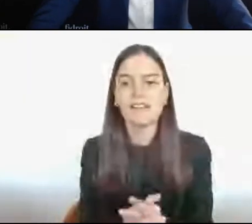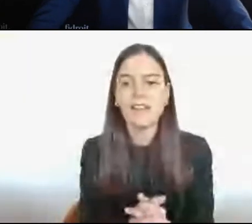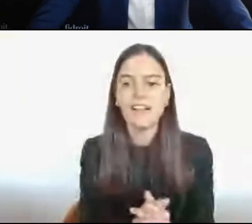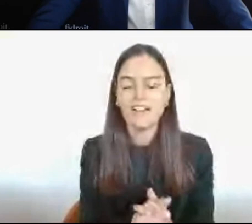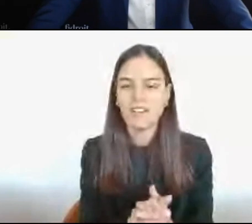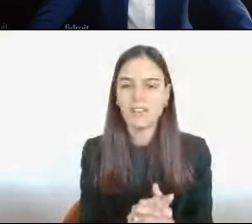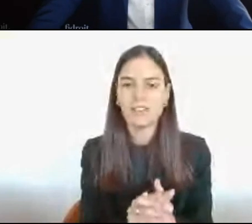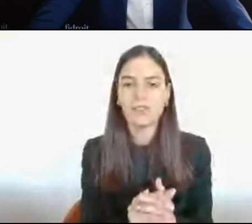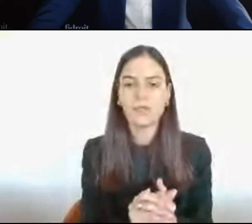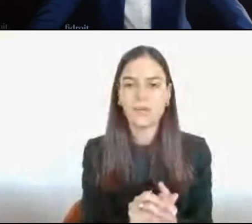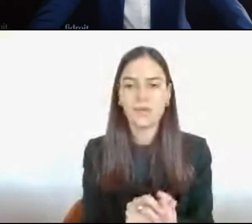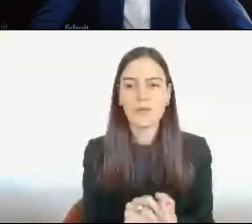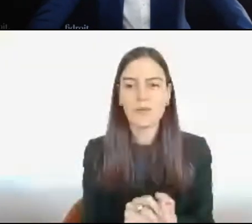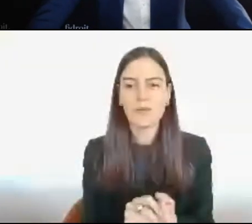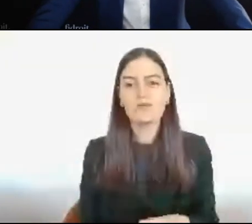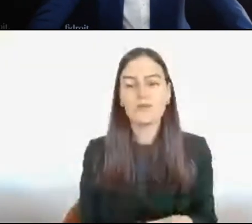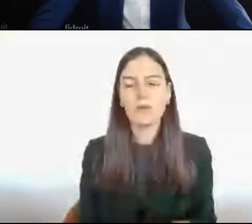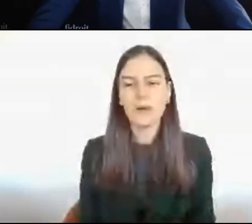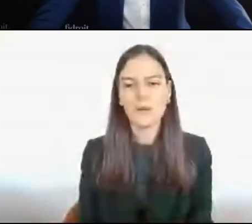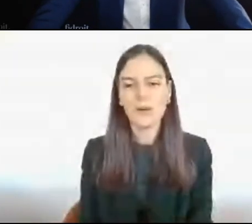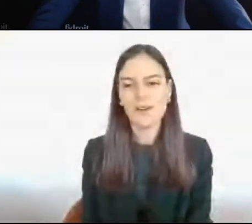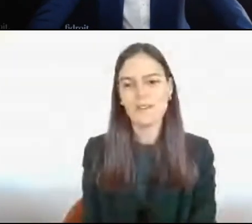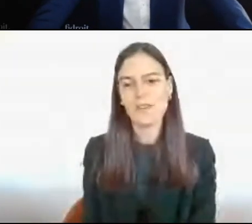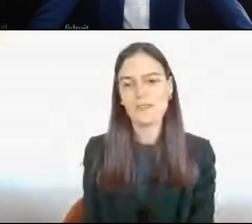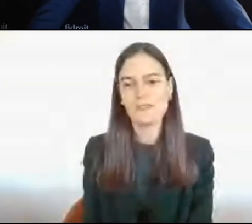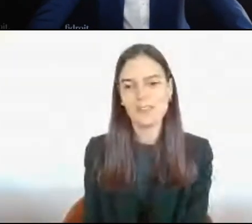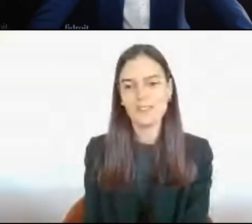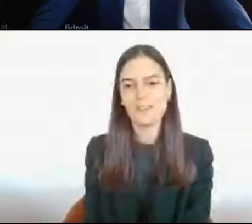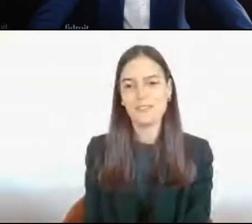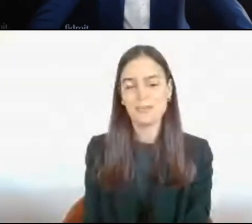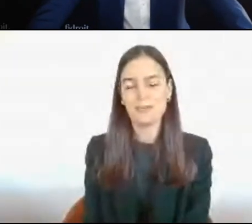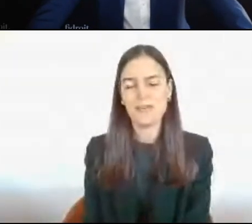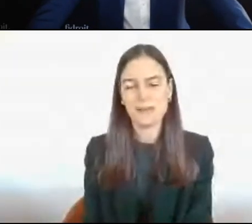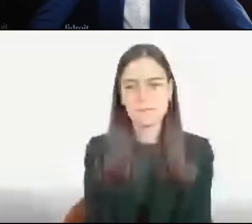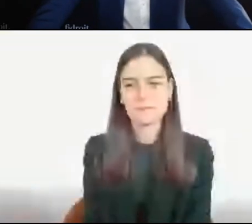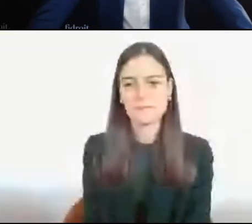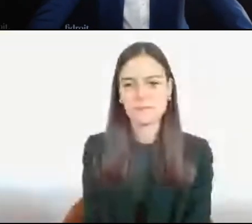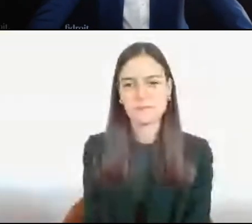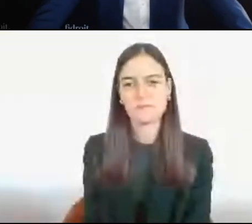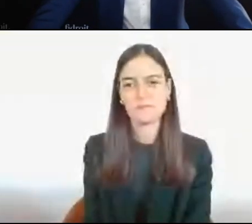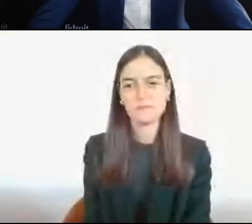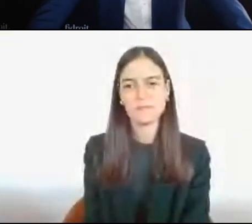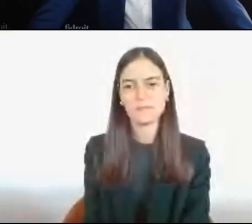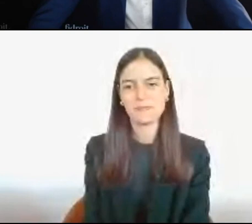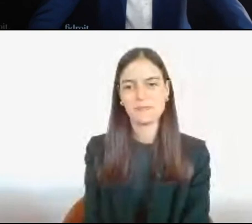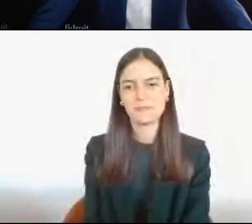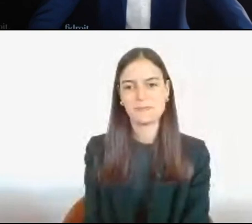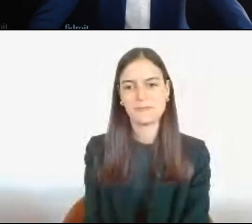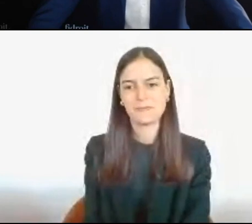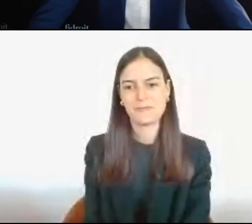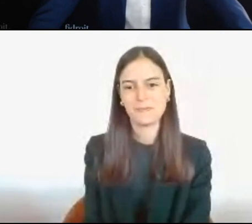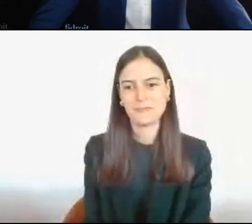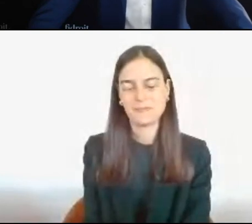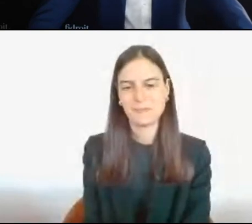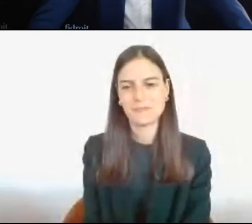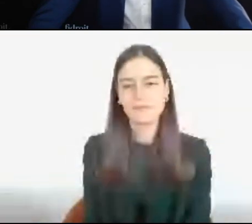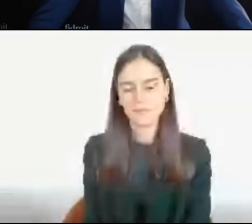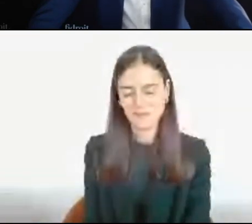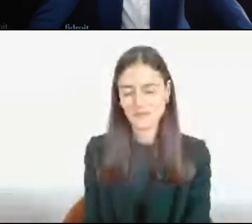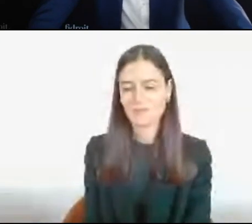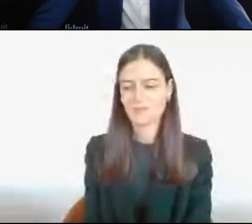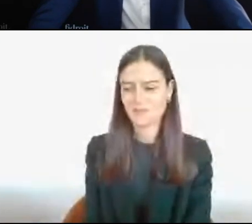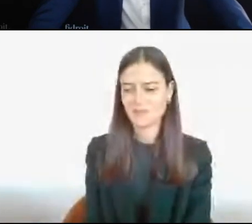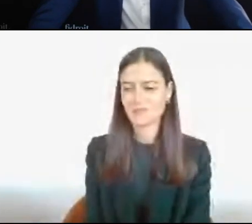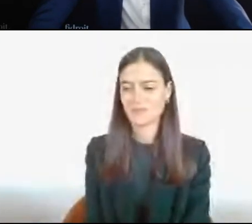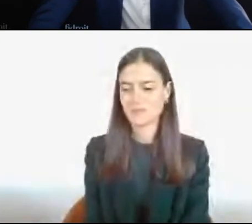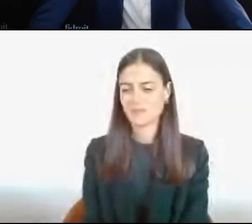Patrimoine, dont on vous reparlera en fin de webinaire. Alors maintenant que l'on a planté le décor, on va approfondir